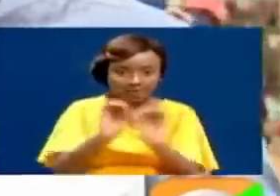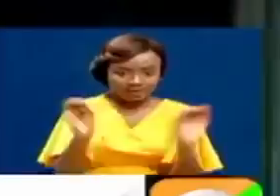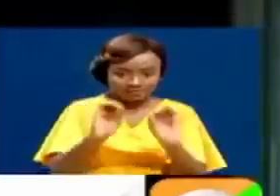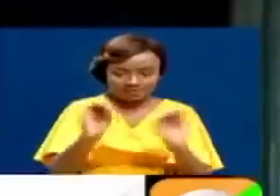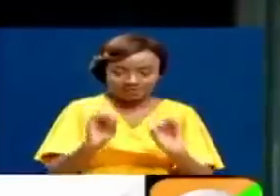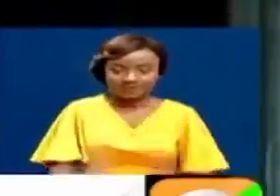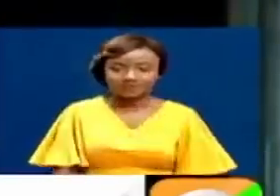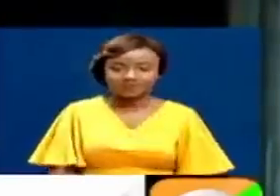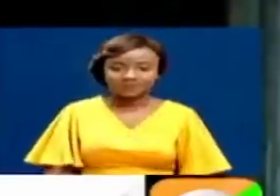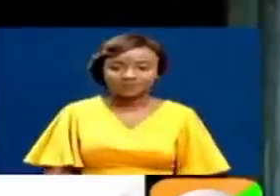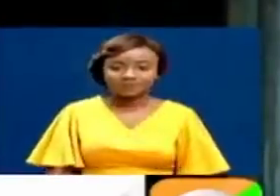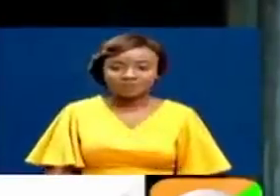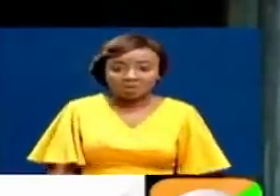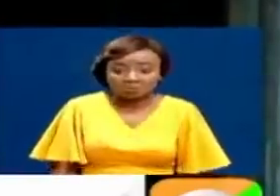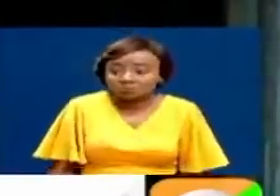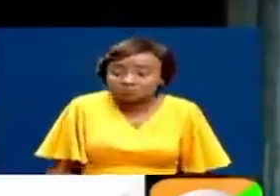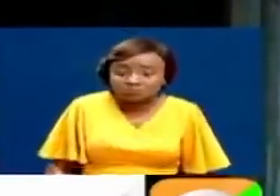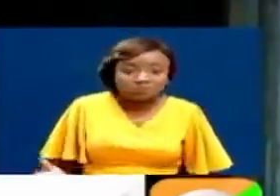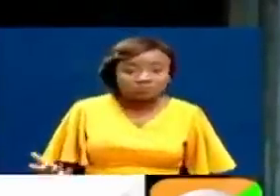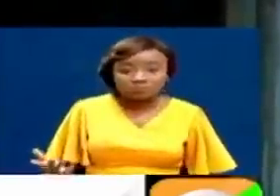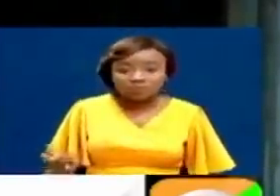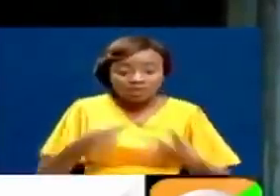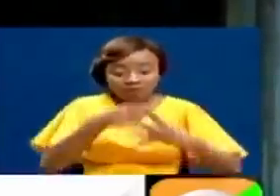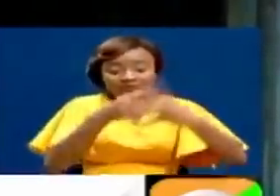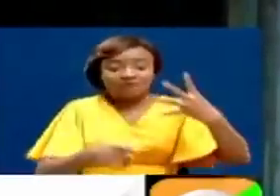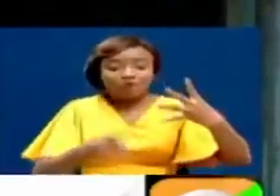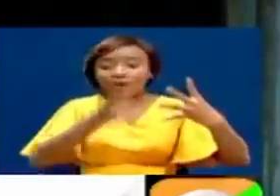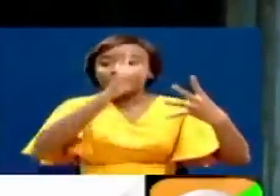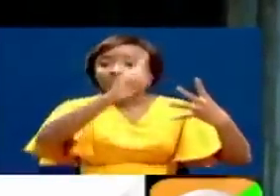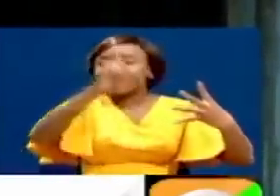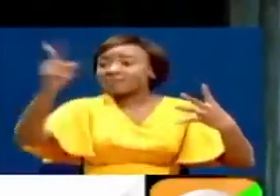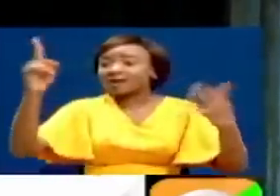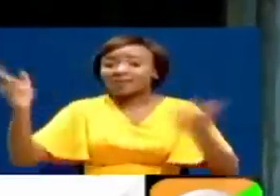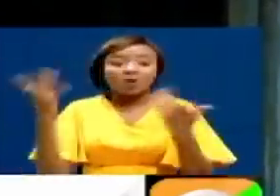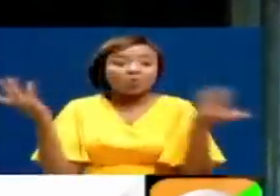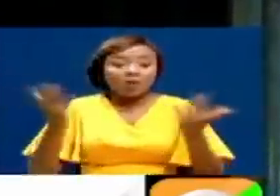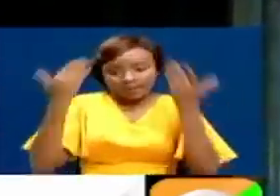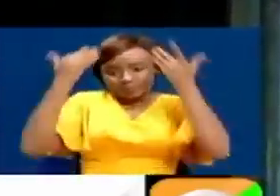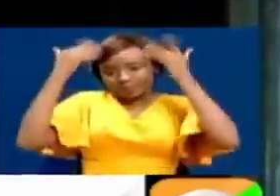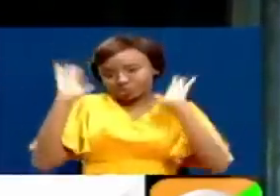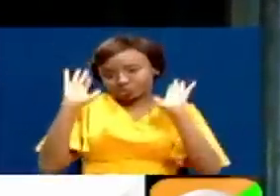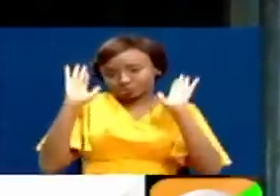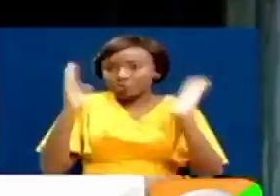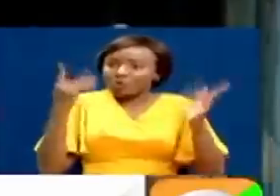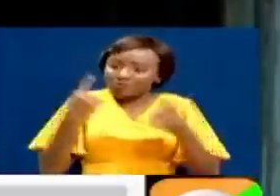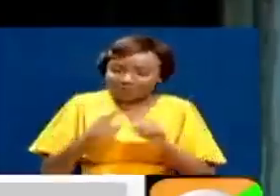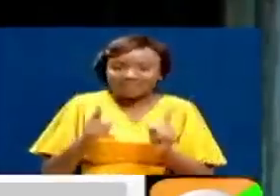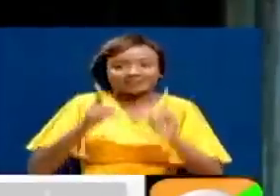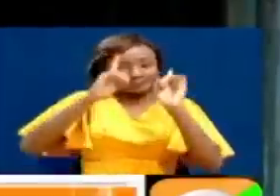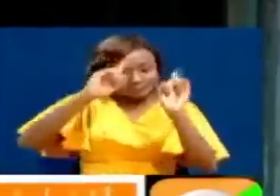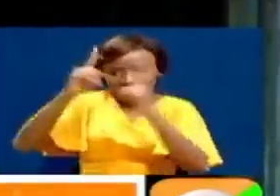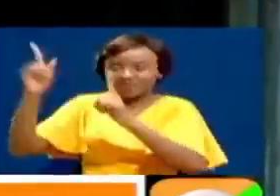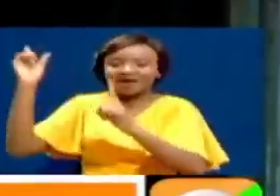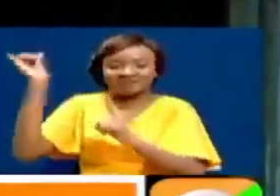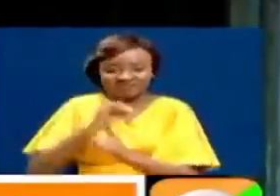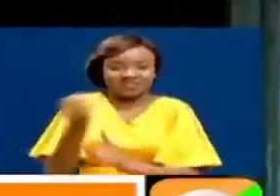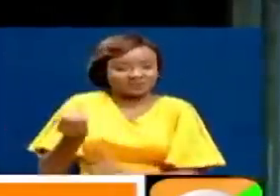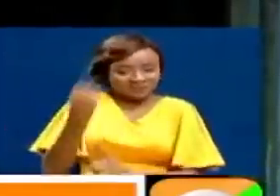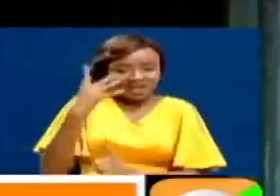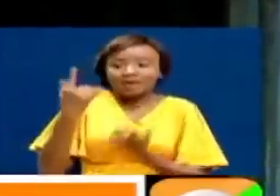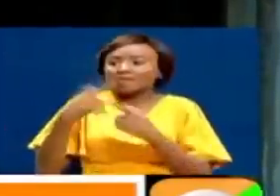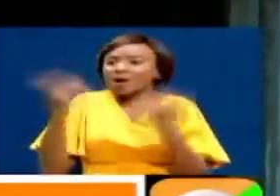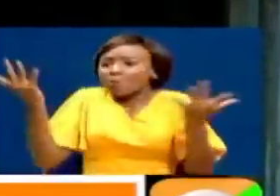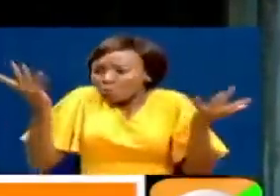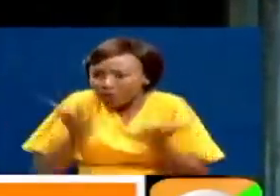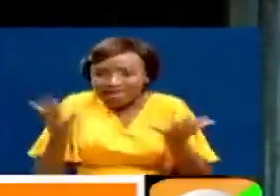eneo hili. Hawajulikani mahali popote ambao washapitia, lakini inawezekana kwamba washawahi pitia. So wakaona ni